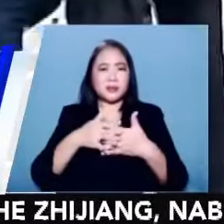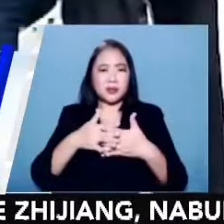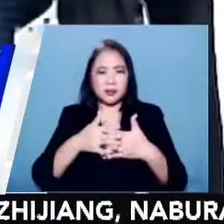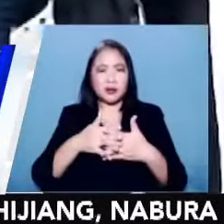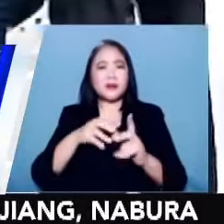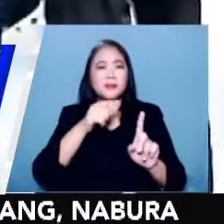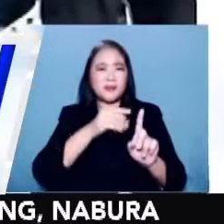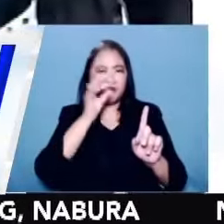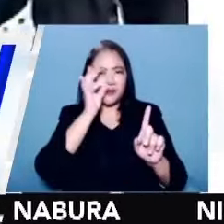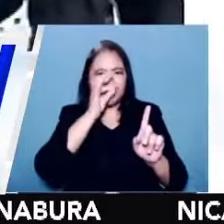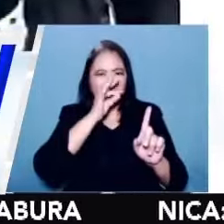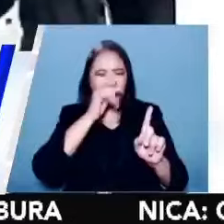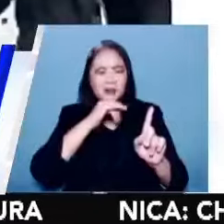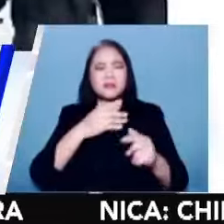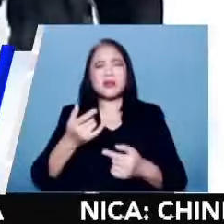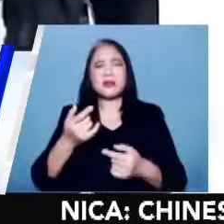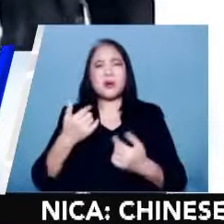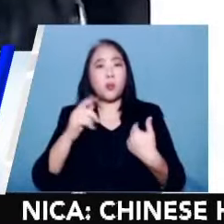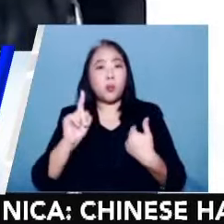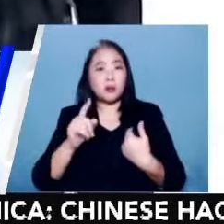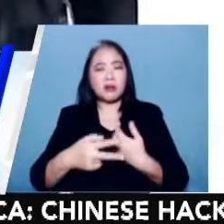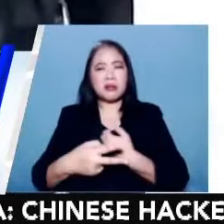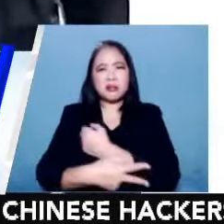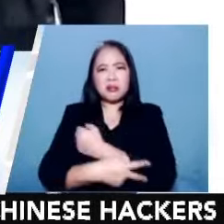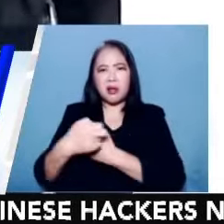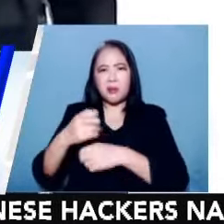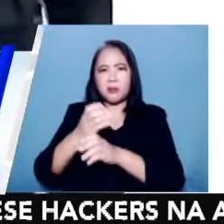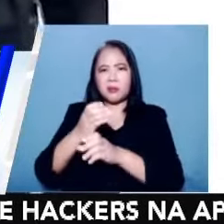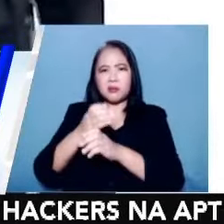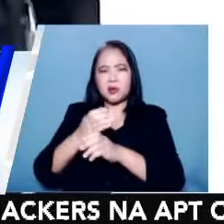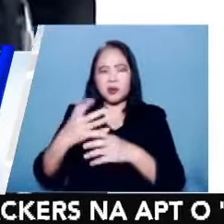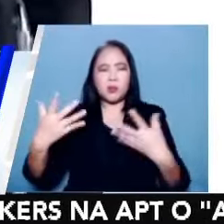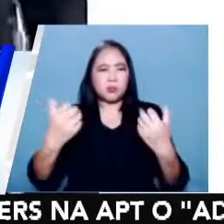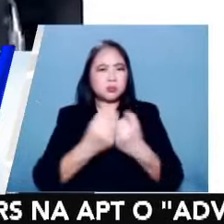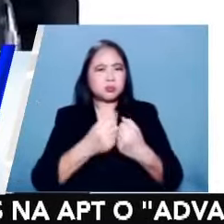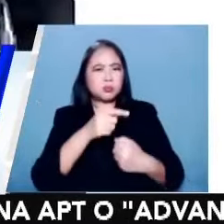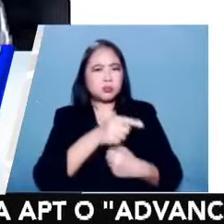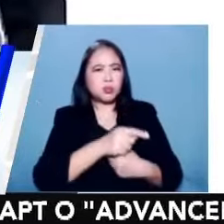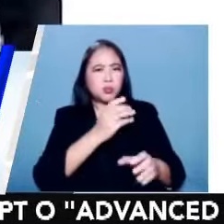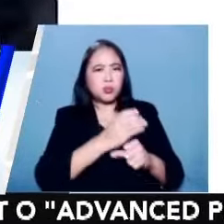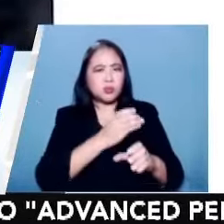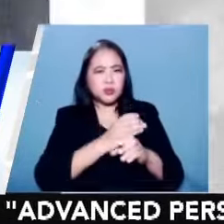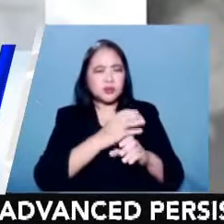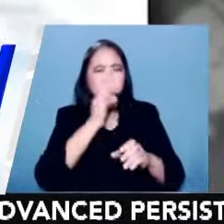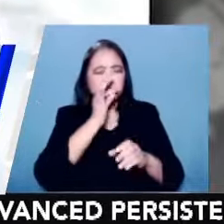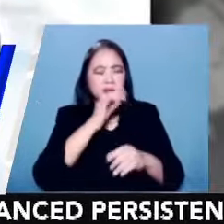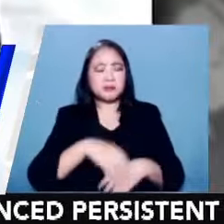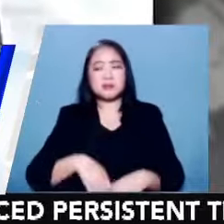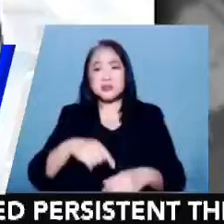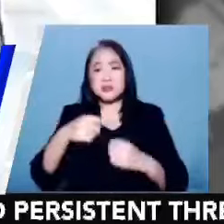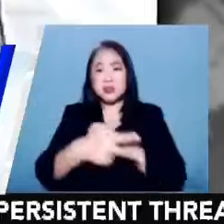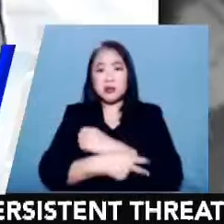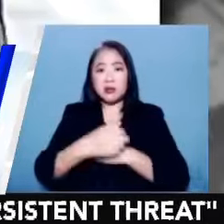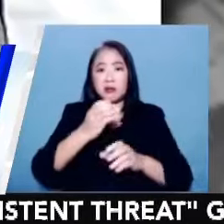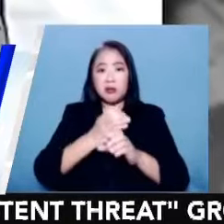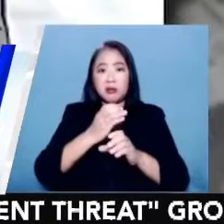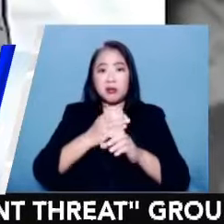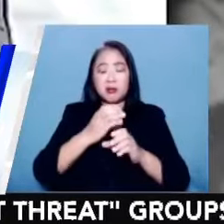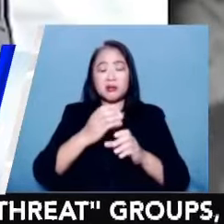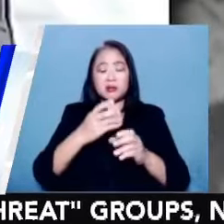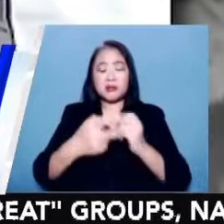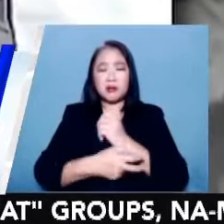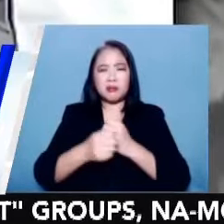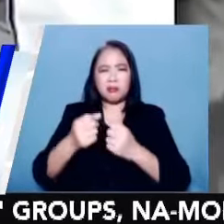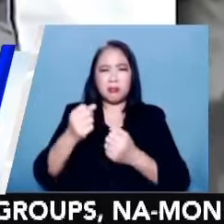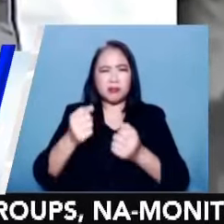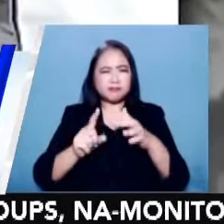nakaw ang kotseng bumangga sa kotse ng Pinay. Tinatakasan daw noon ng carnapper mga pulis hanggang sa mangyari ang disgrasya.